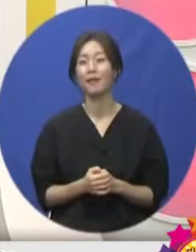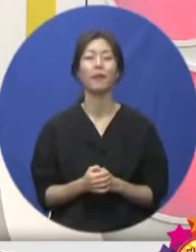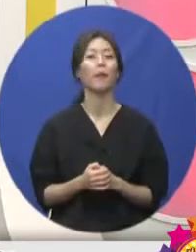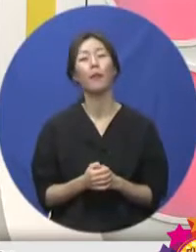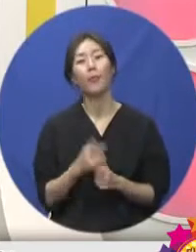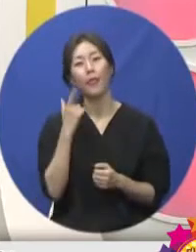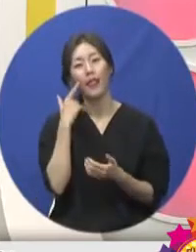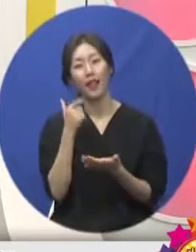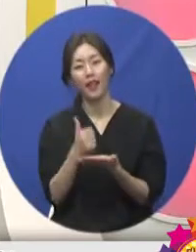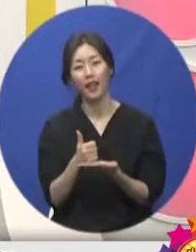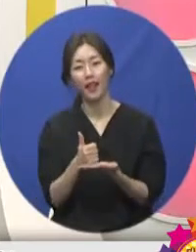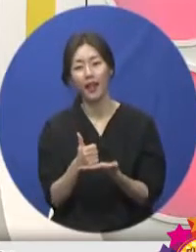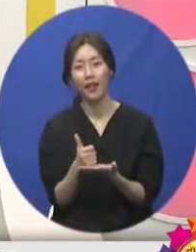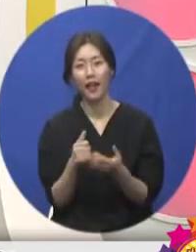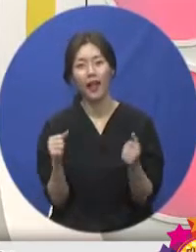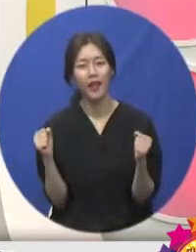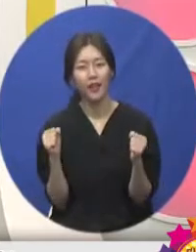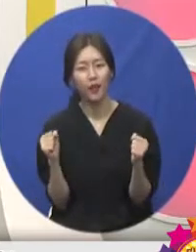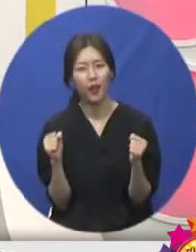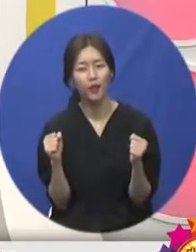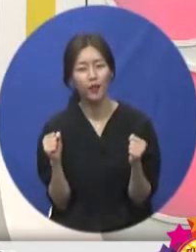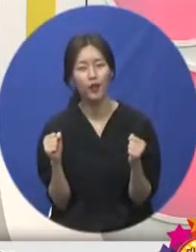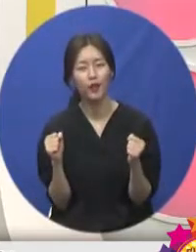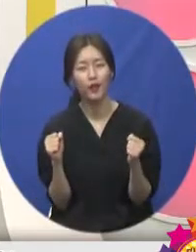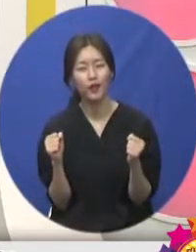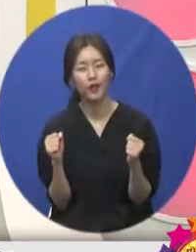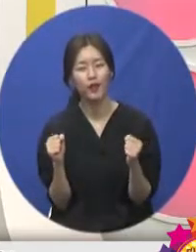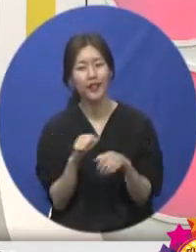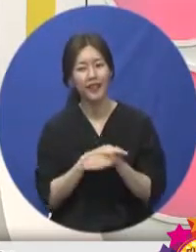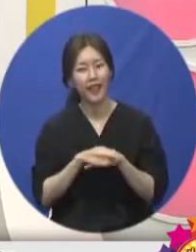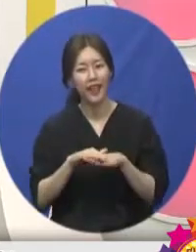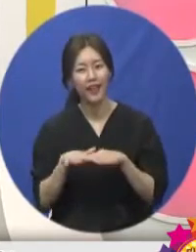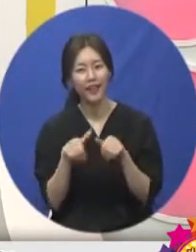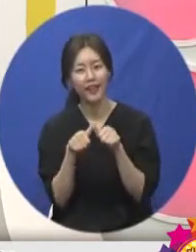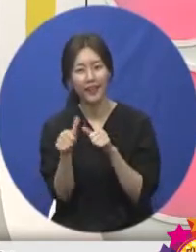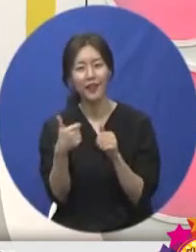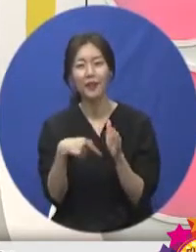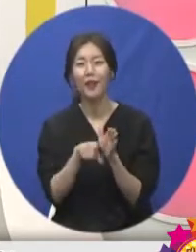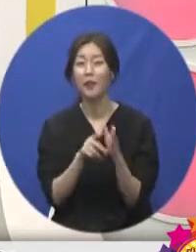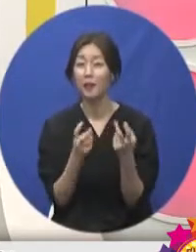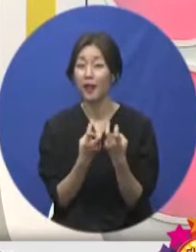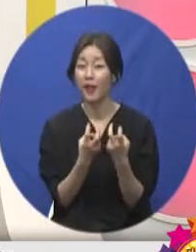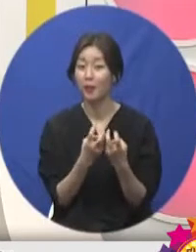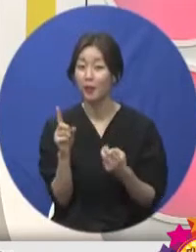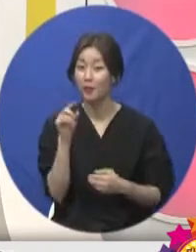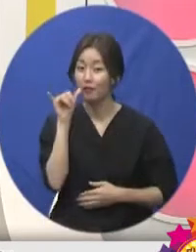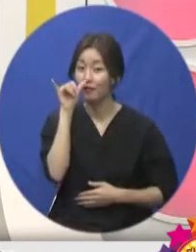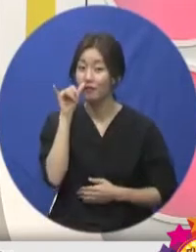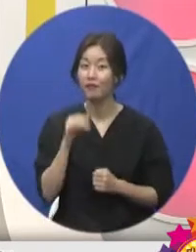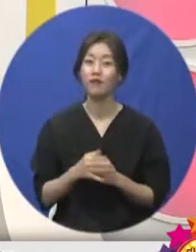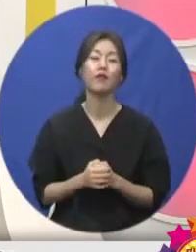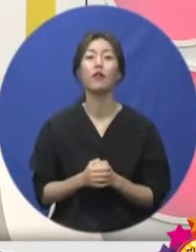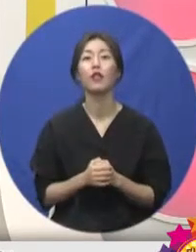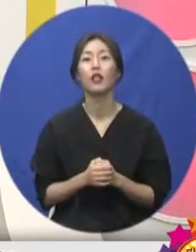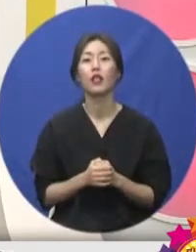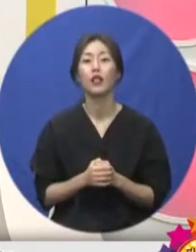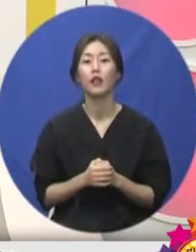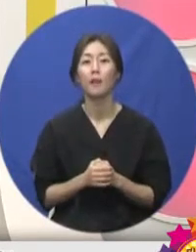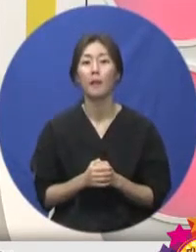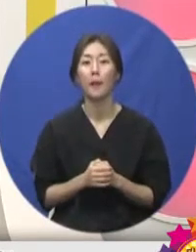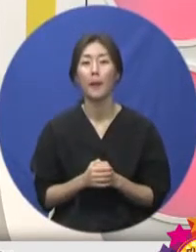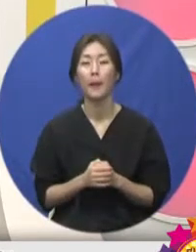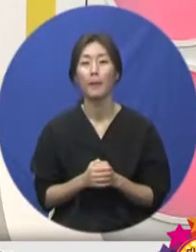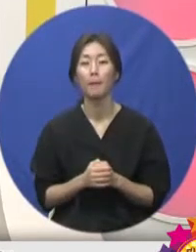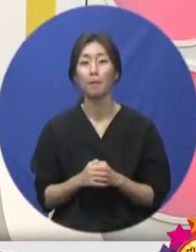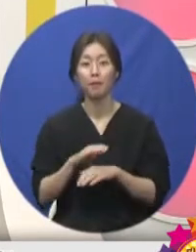우리 아버님께서는 겨울을 잘 슬기롭게 이겨내는 방법이 있을 것 같은데 어떻게 보내서